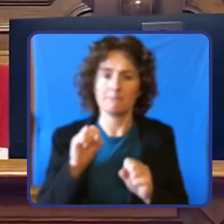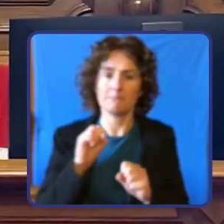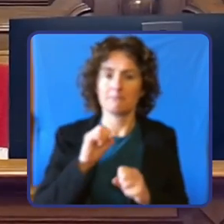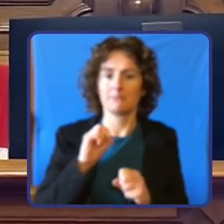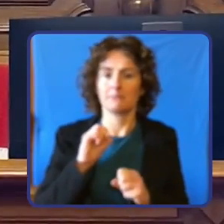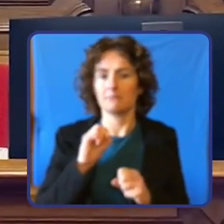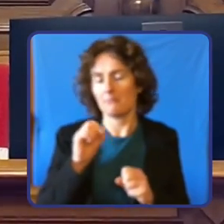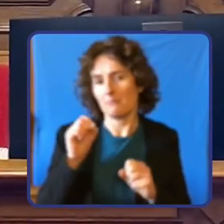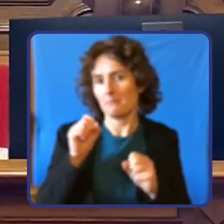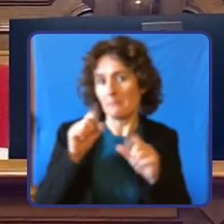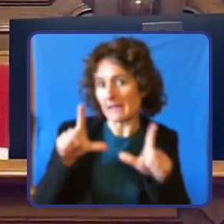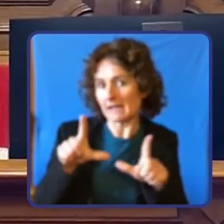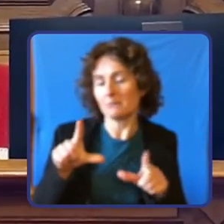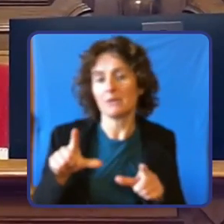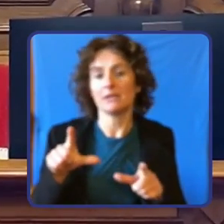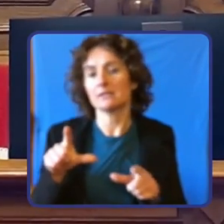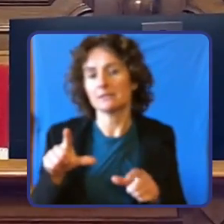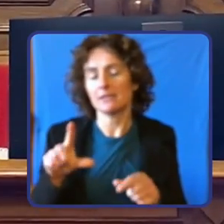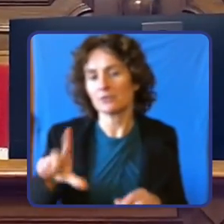Gyurcsány embere lett.